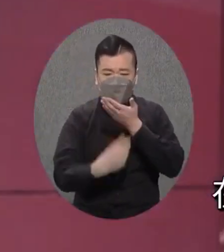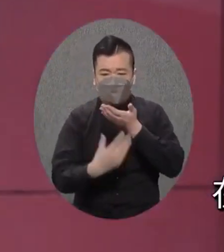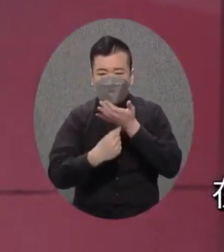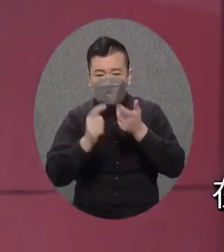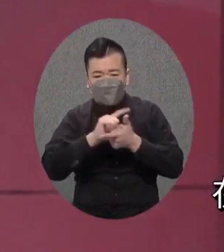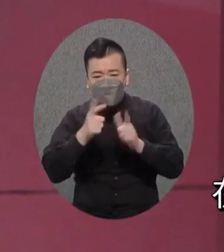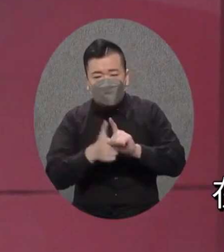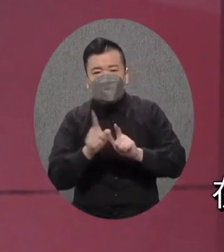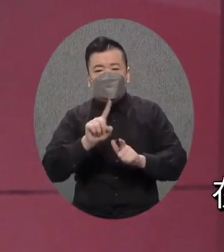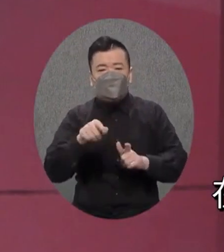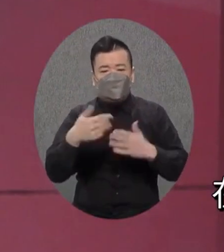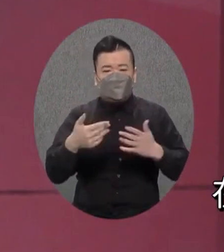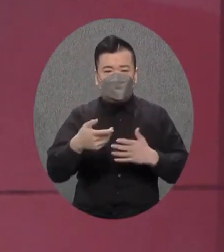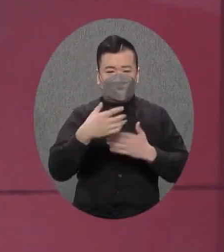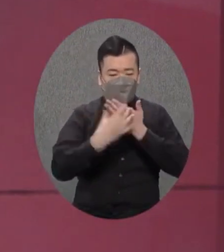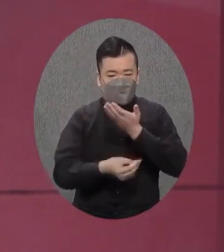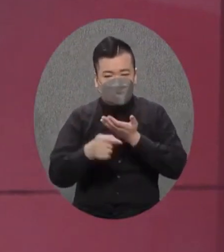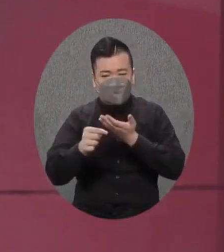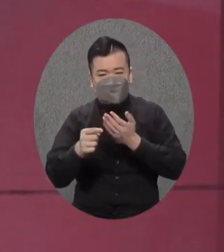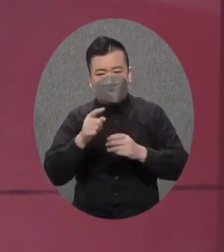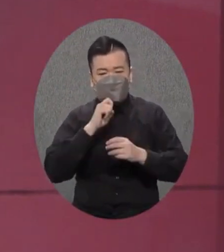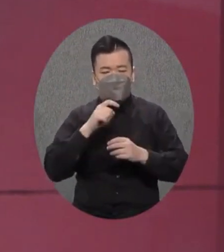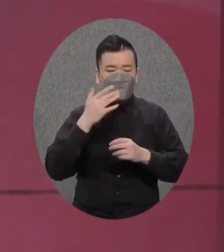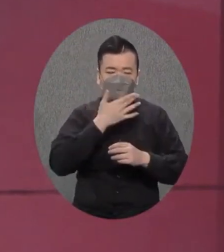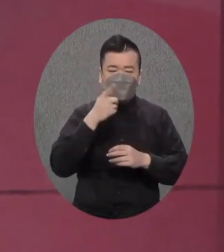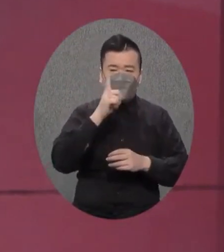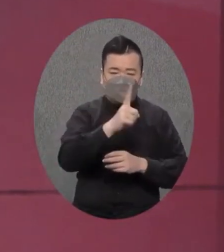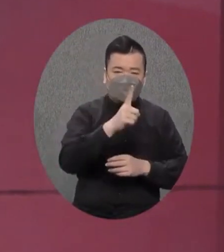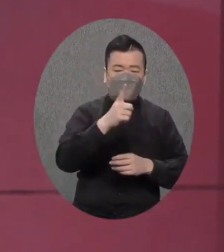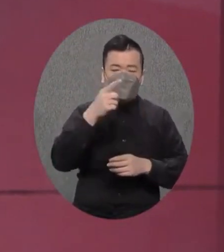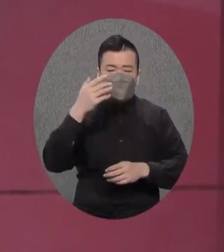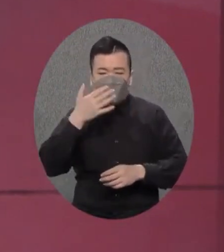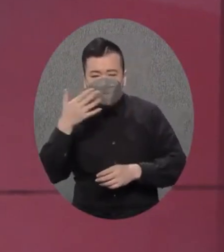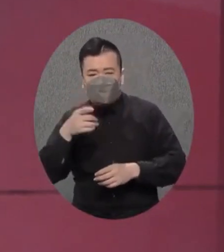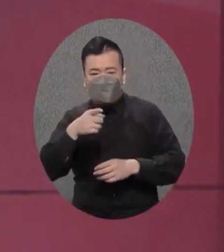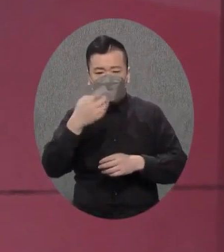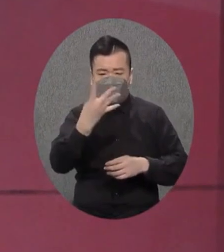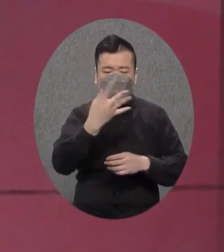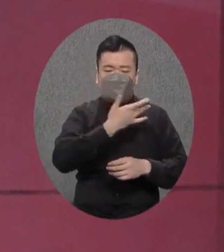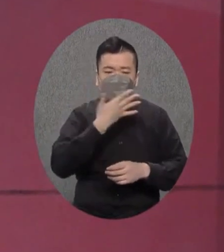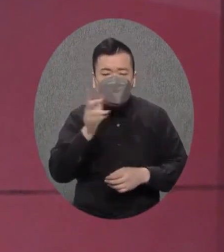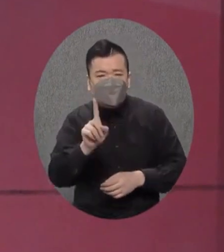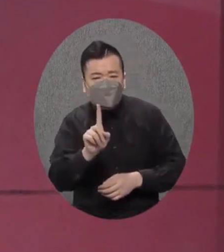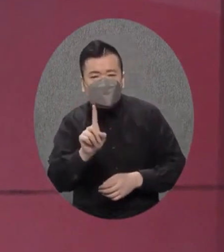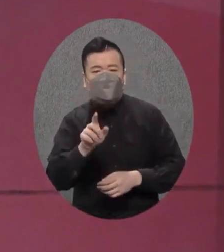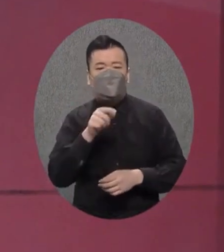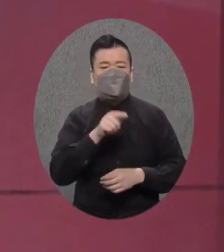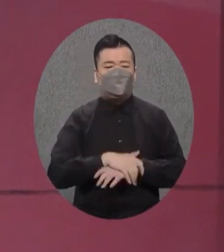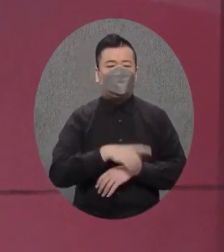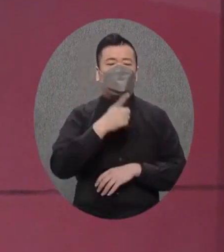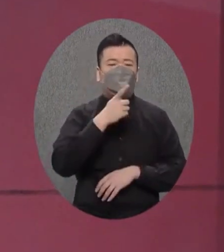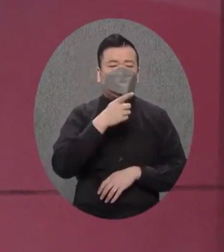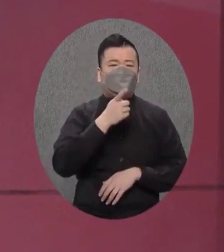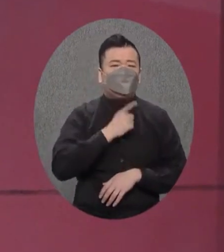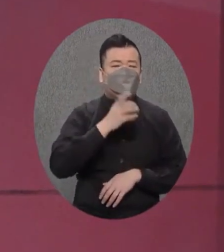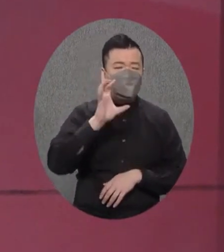算在今日裡面的柯色印刷的話，其實都是一版一色，就是四色的意思，就是說紅、